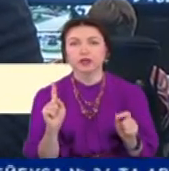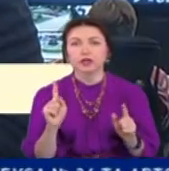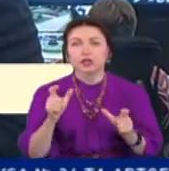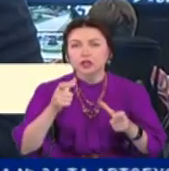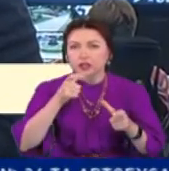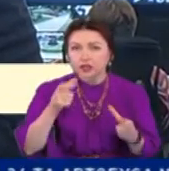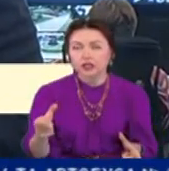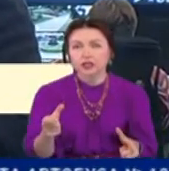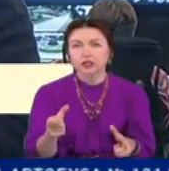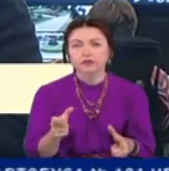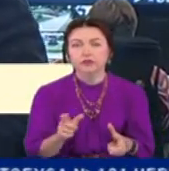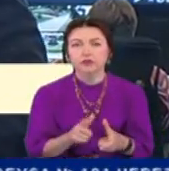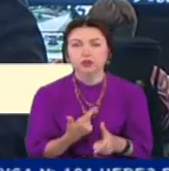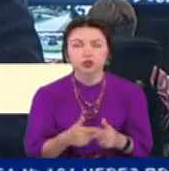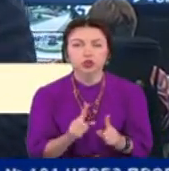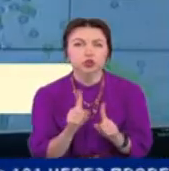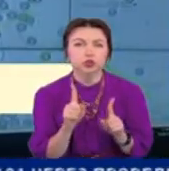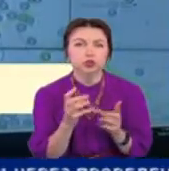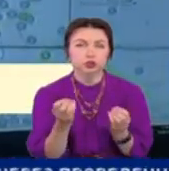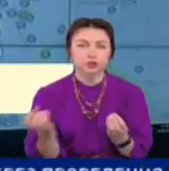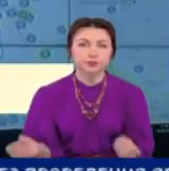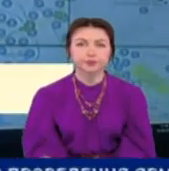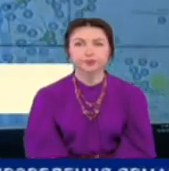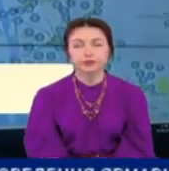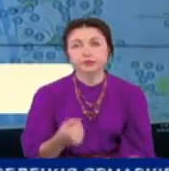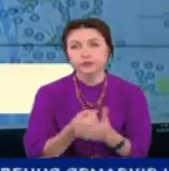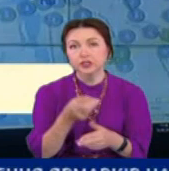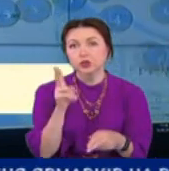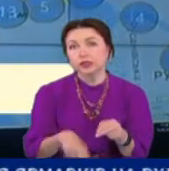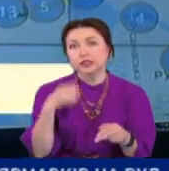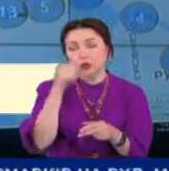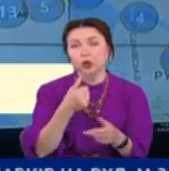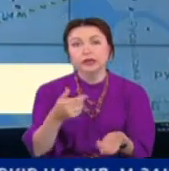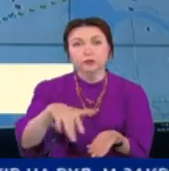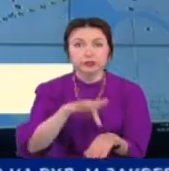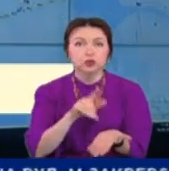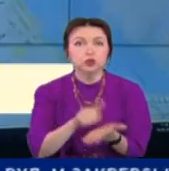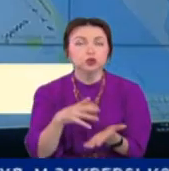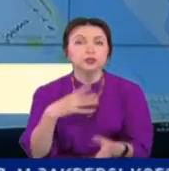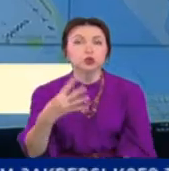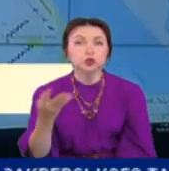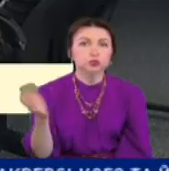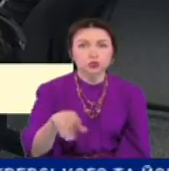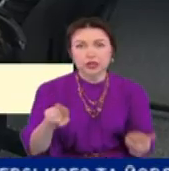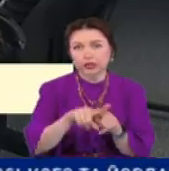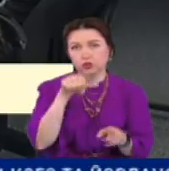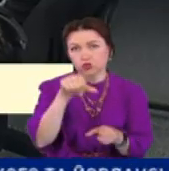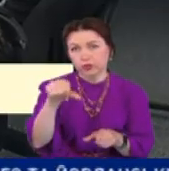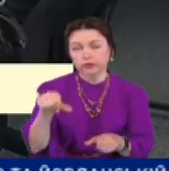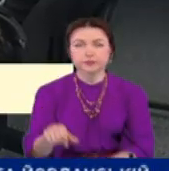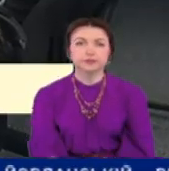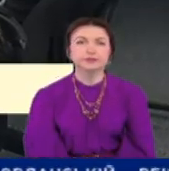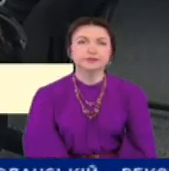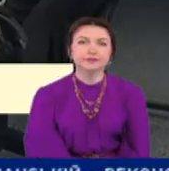криків чи щось інше. До кінця року по місту має бути вже 40 таких кнопок. Віталіна Гоєнко, Андрій